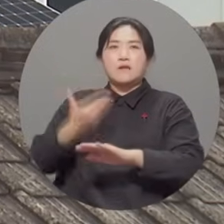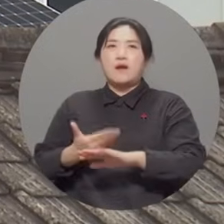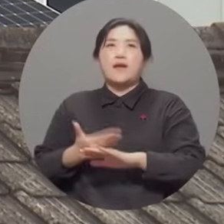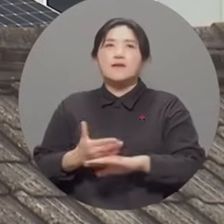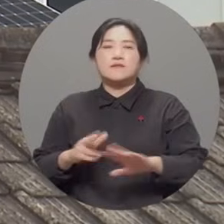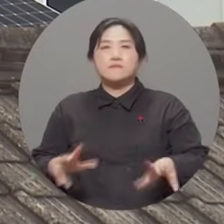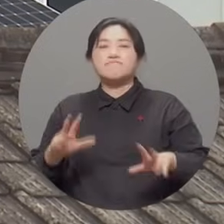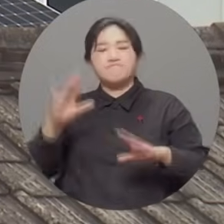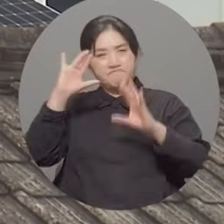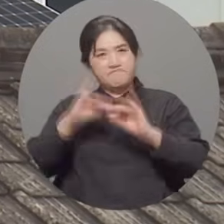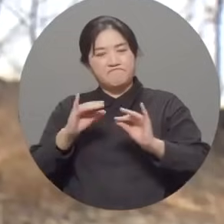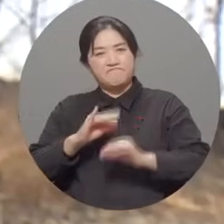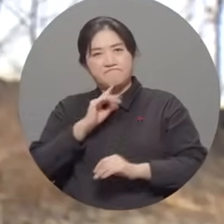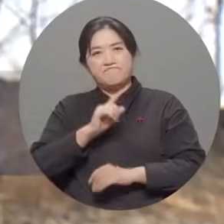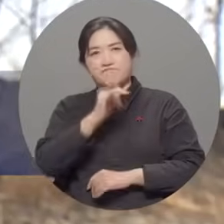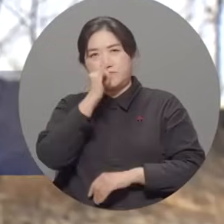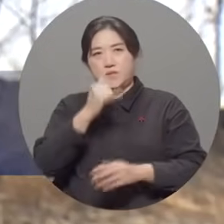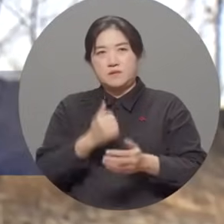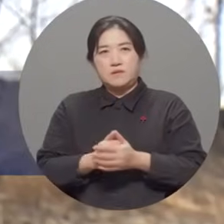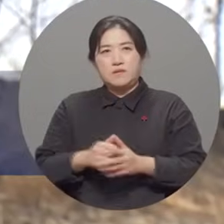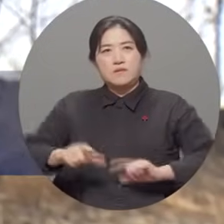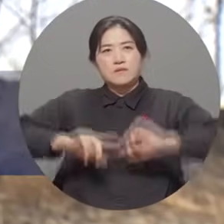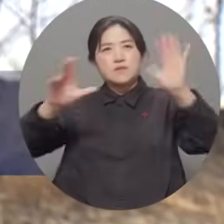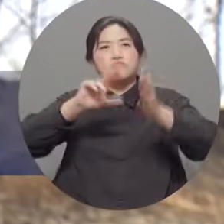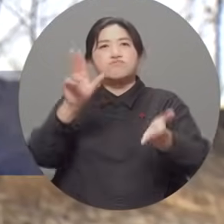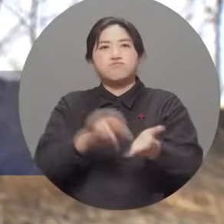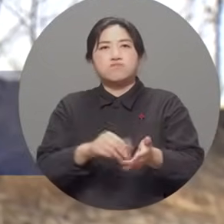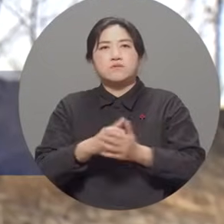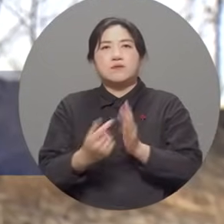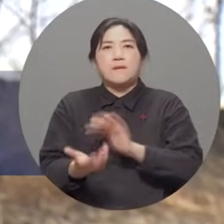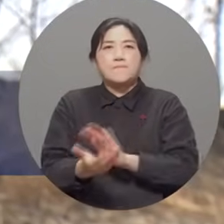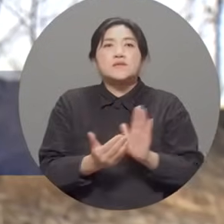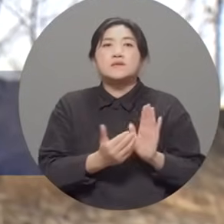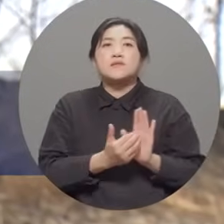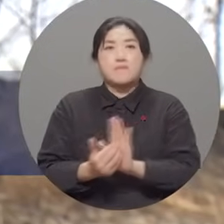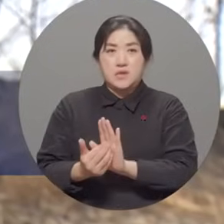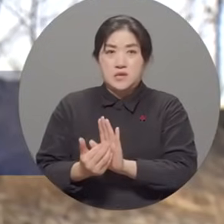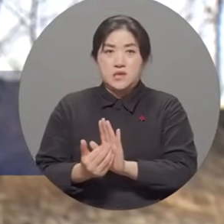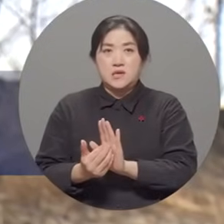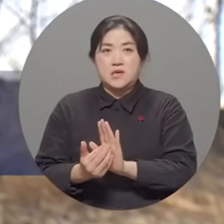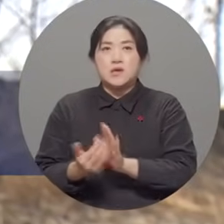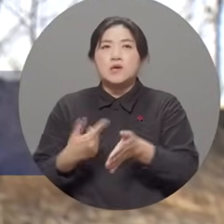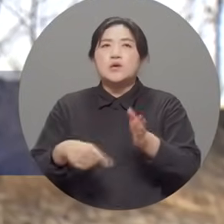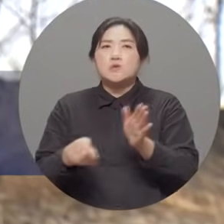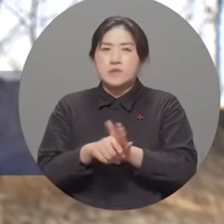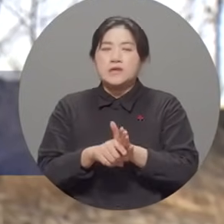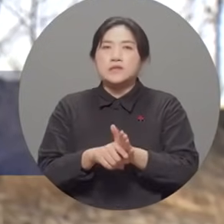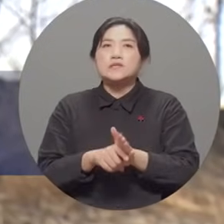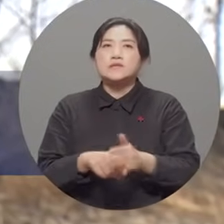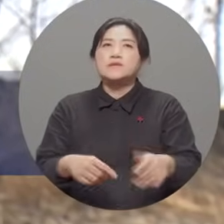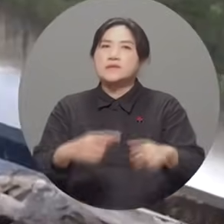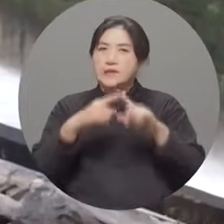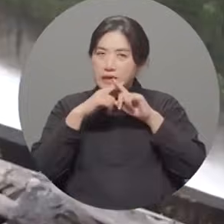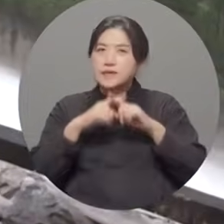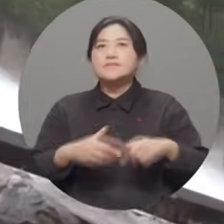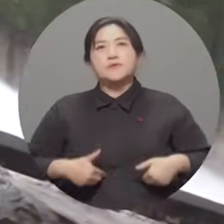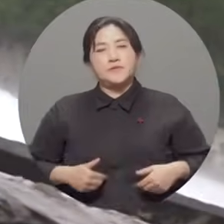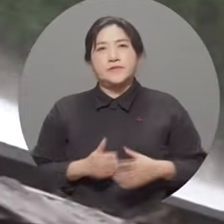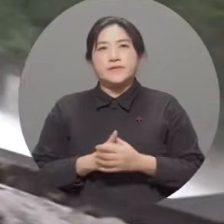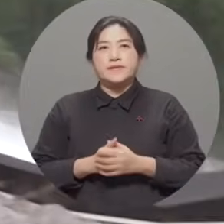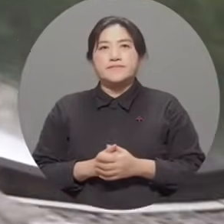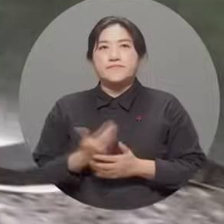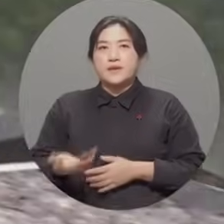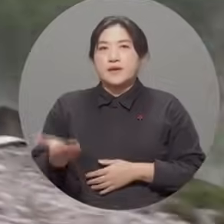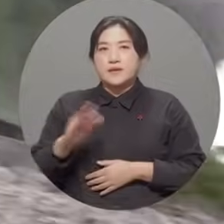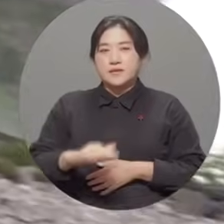적지 않습니다. 기후적인 문제를 우리가 대비한다면 감수해야 되지 않겠느냐.